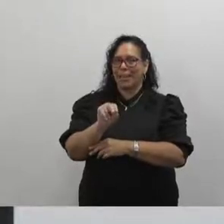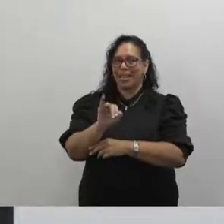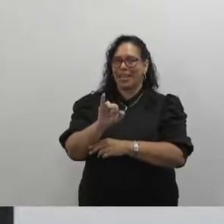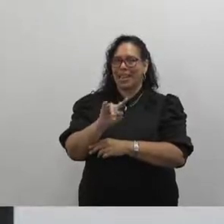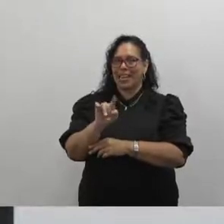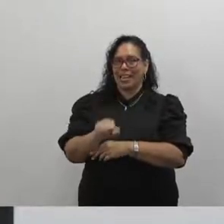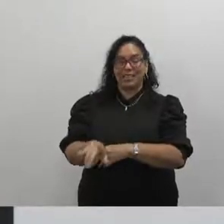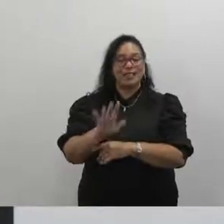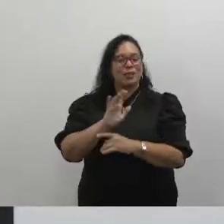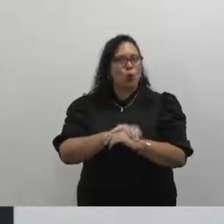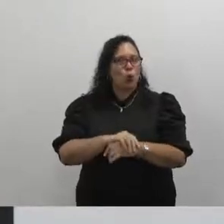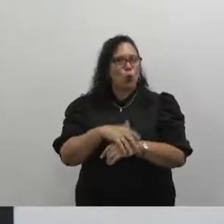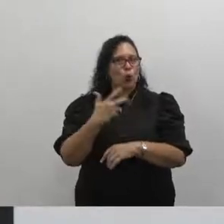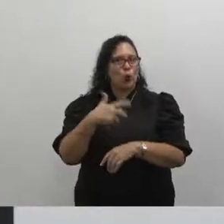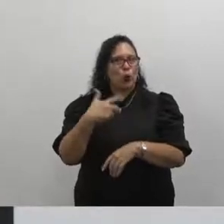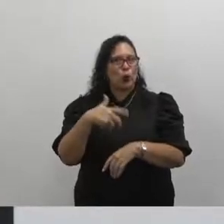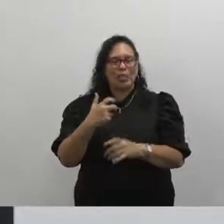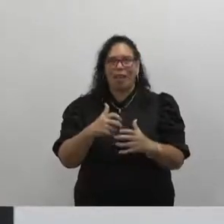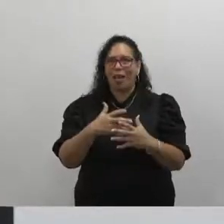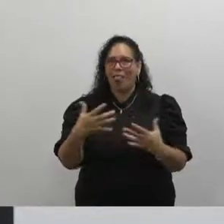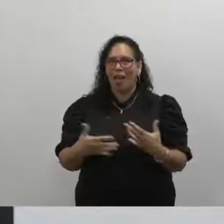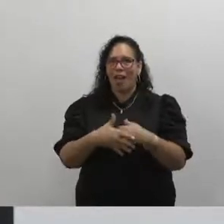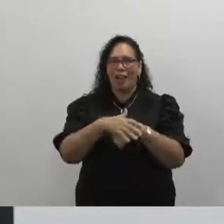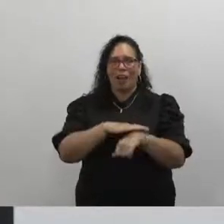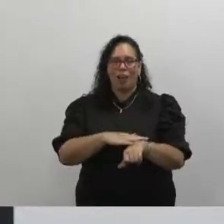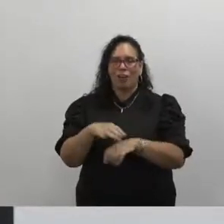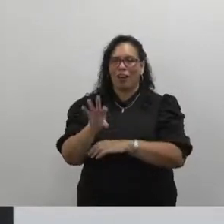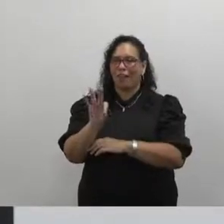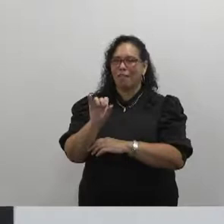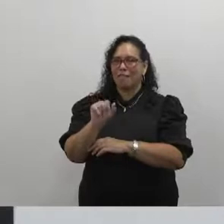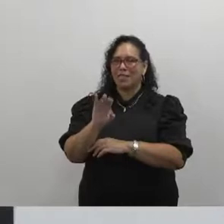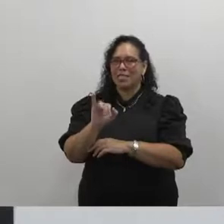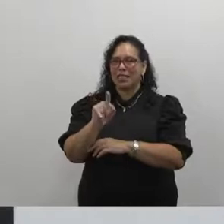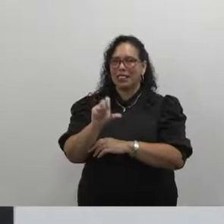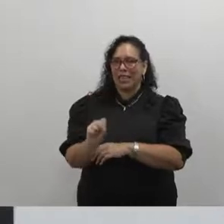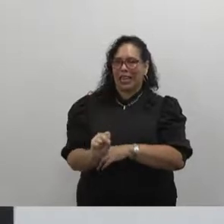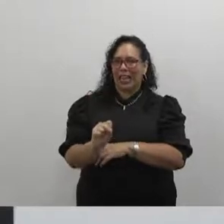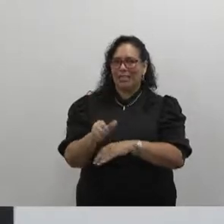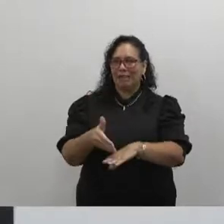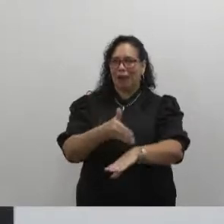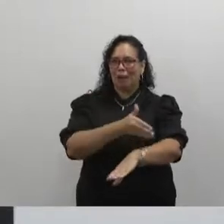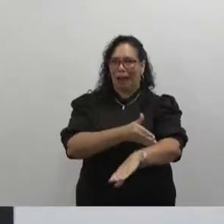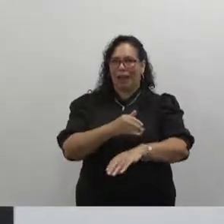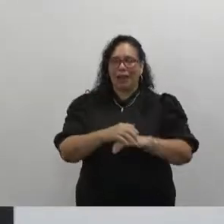Cho yung cecek, ampi keka, da yung nang trak dasrai.